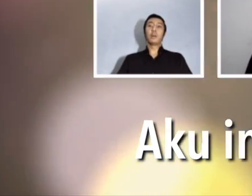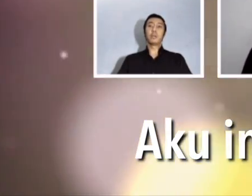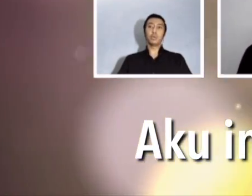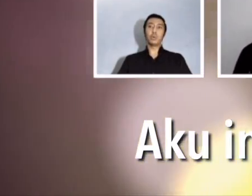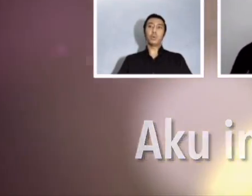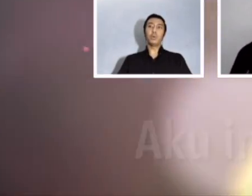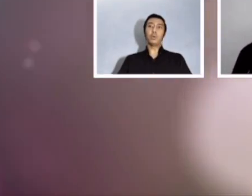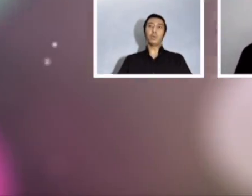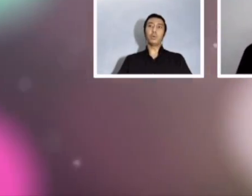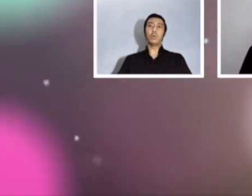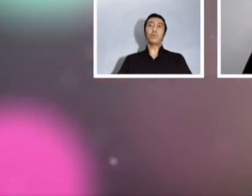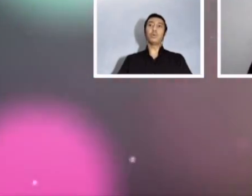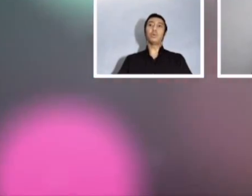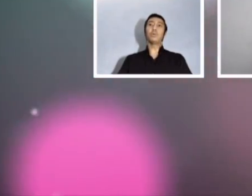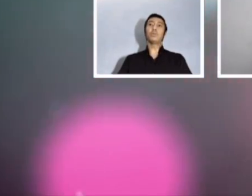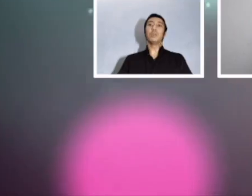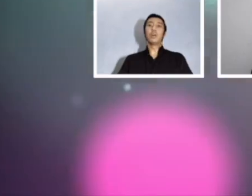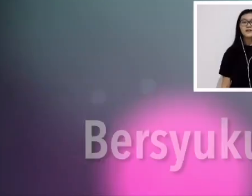untuk bersyukur.